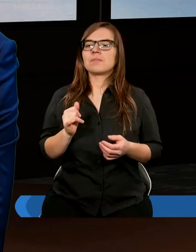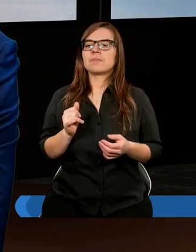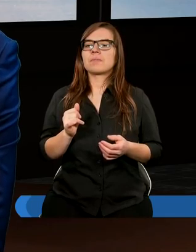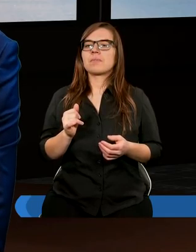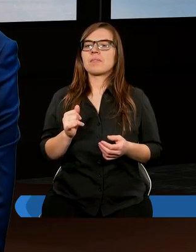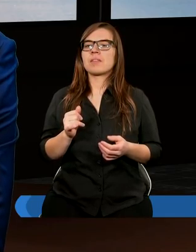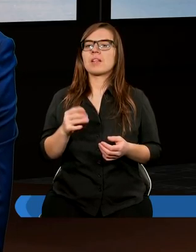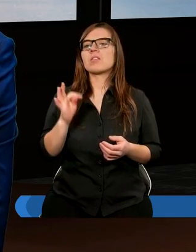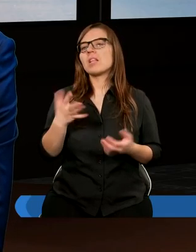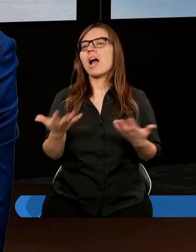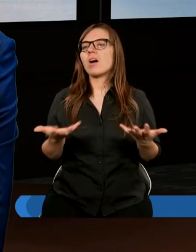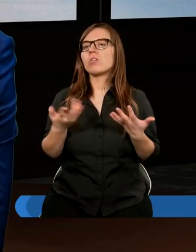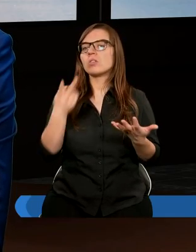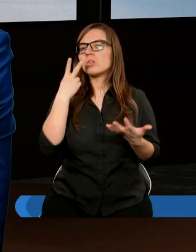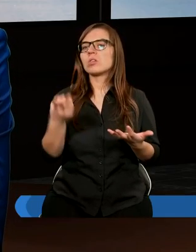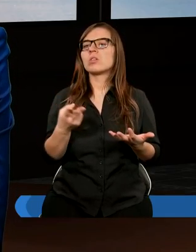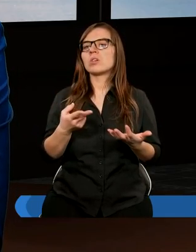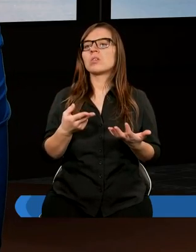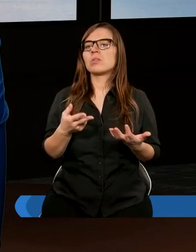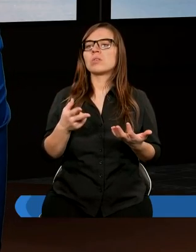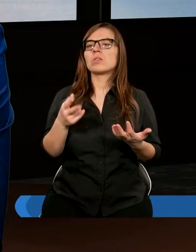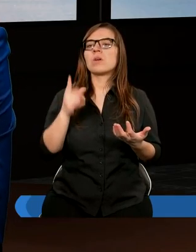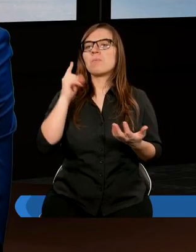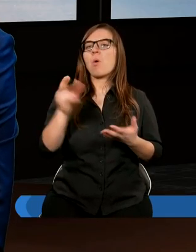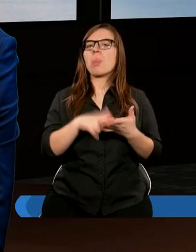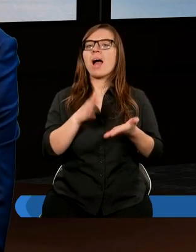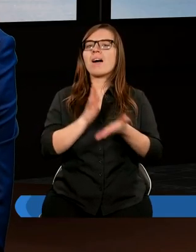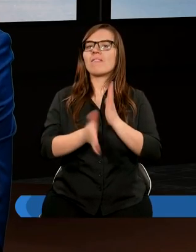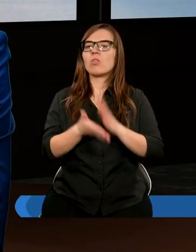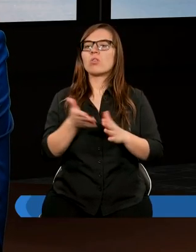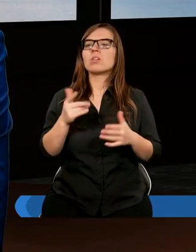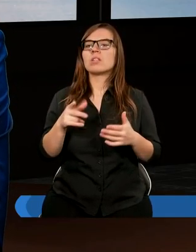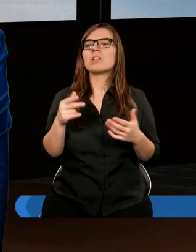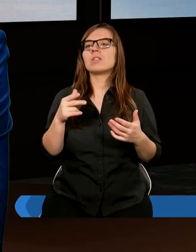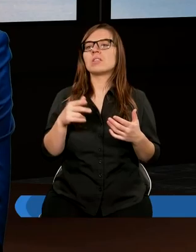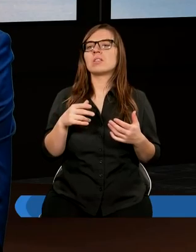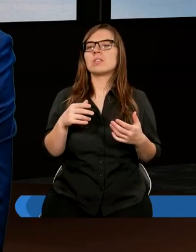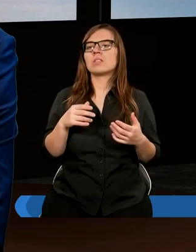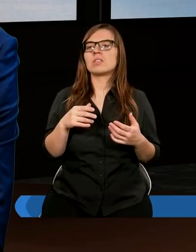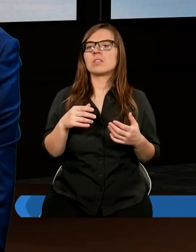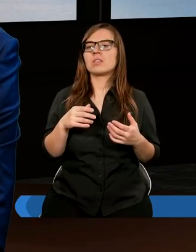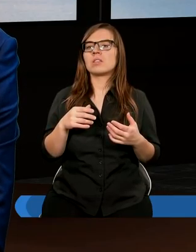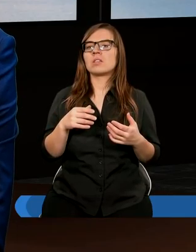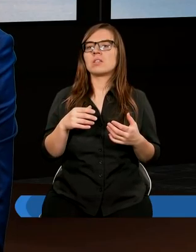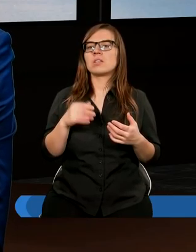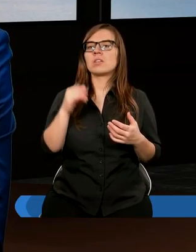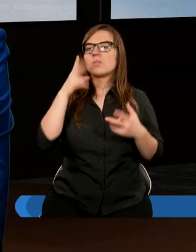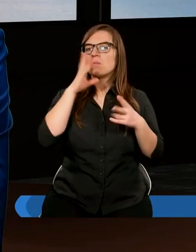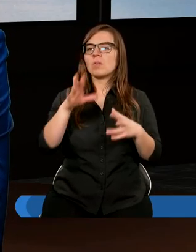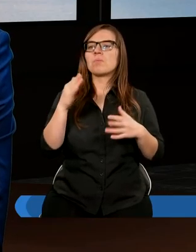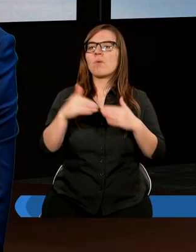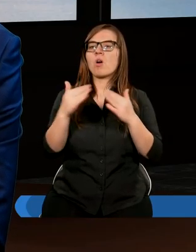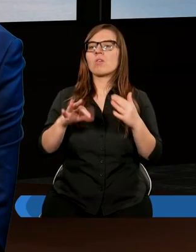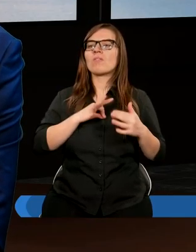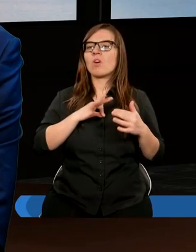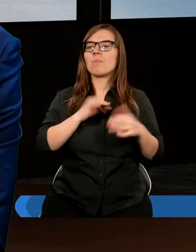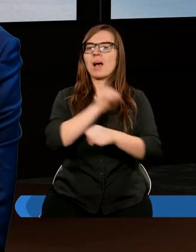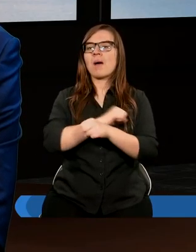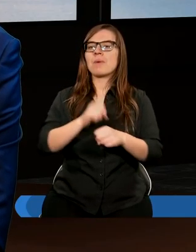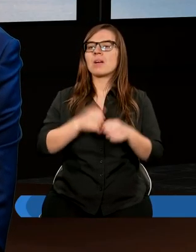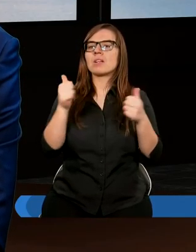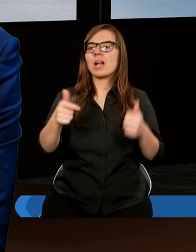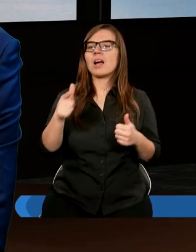z balkonu, bo po prostu nie poszedł na wojnę. Miał trochę wolnego, tak? Przechadzał się po swoim balkonie, znaczy po